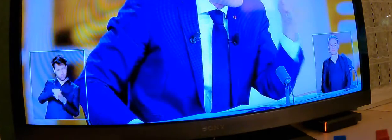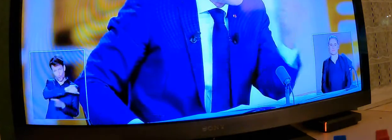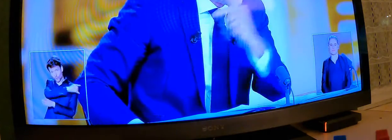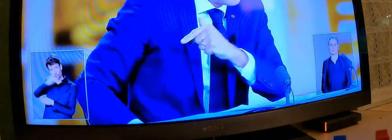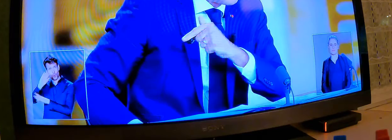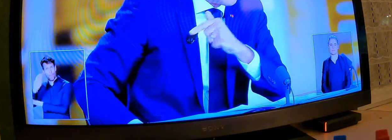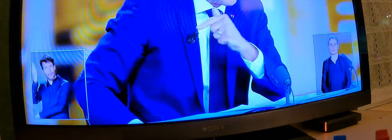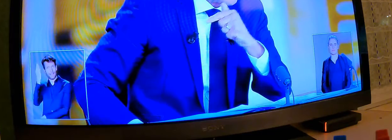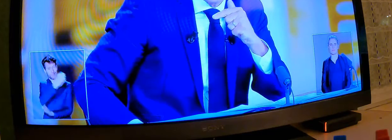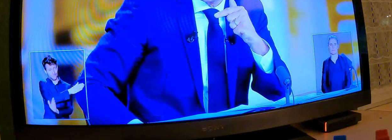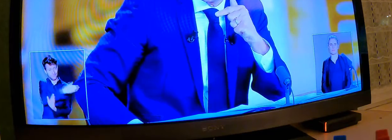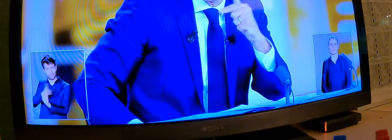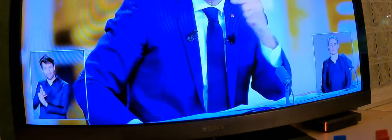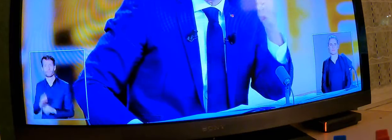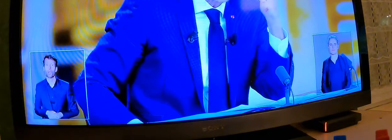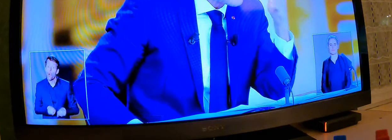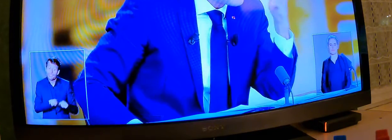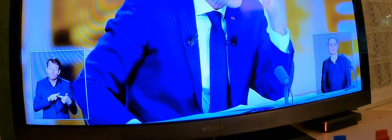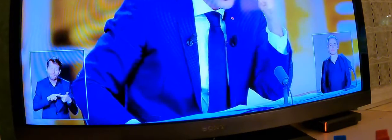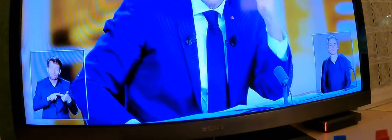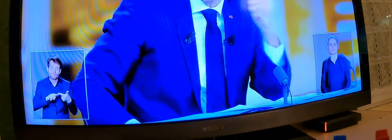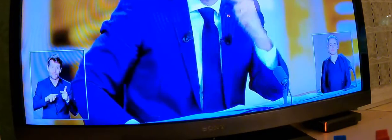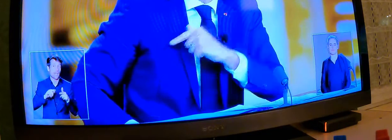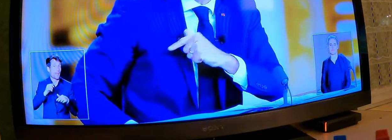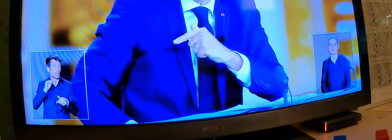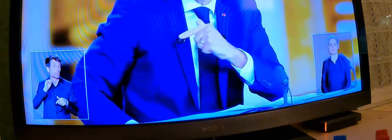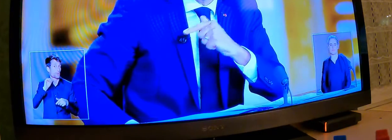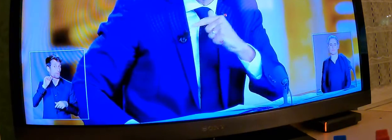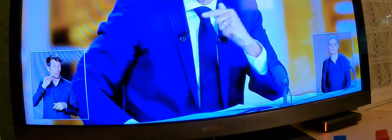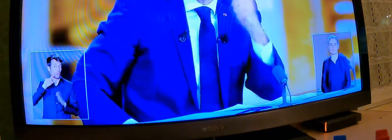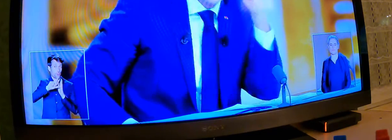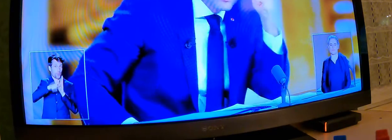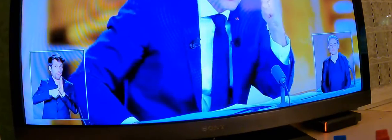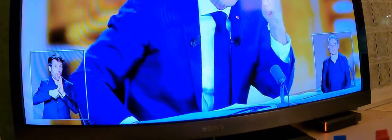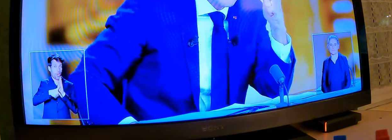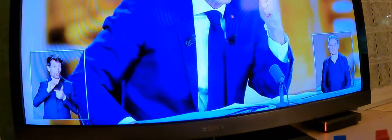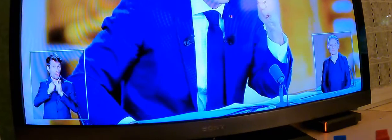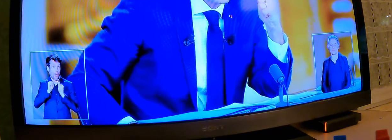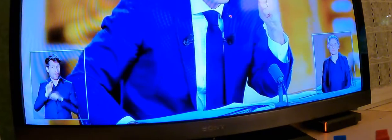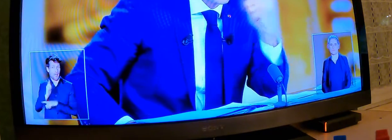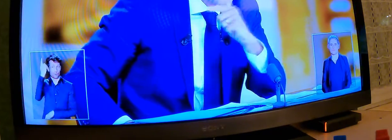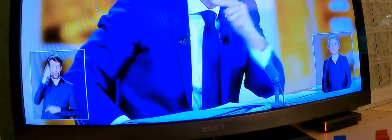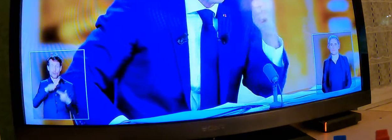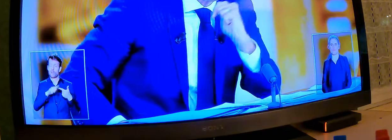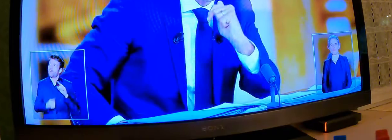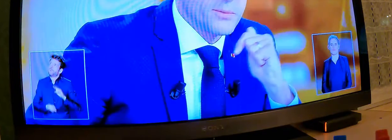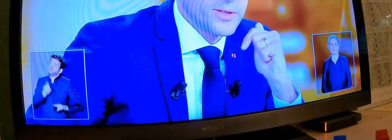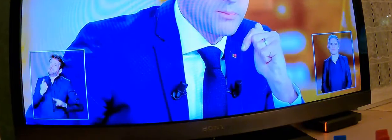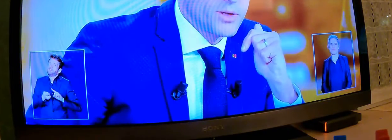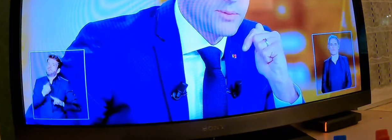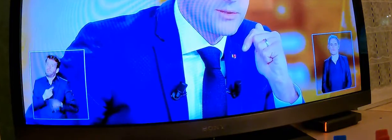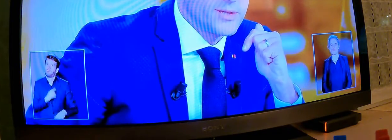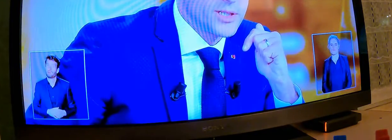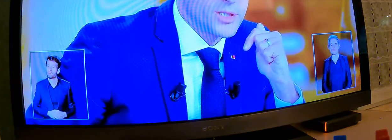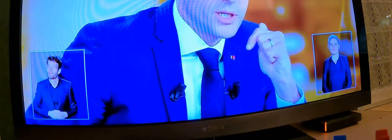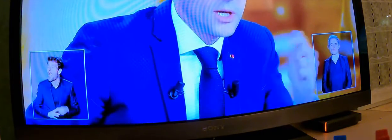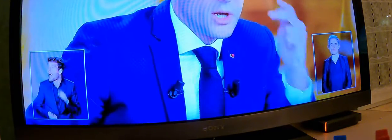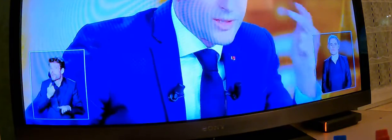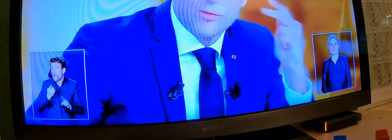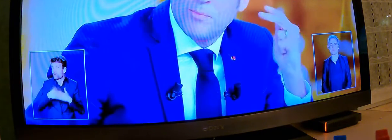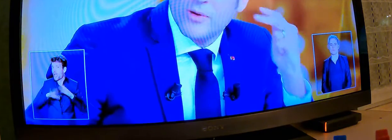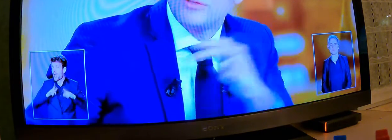mettant la demi-heure de sport quotidienne, qui est un point très important, y compris pour mieux apprendre. Et le sport à l'école... est un point fondamental pour